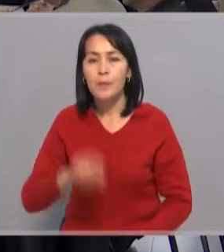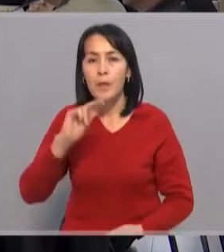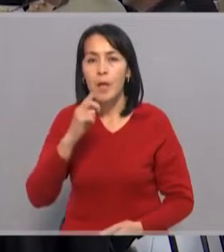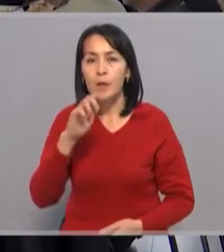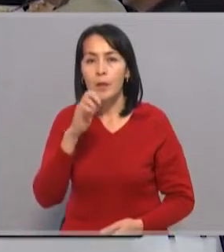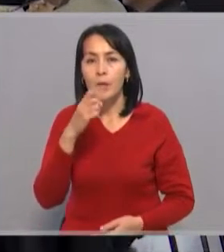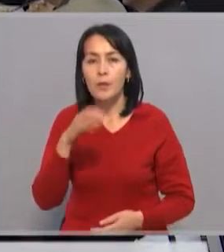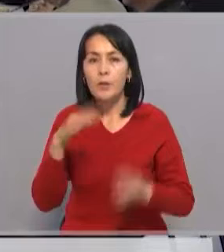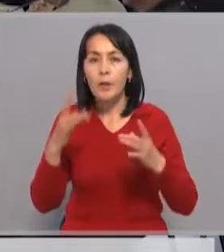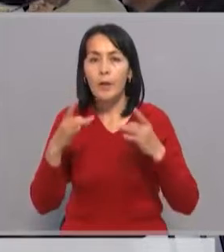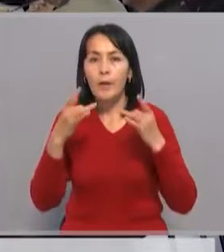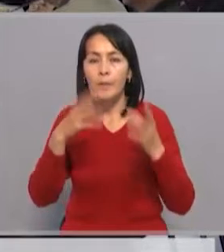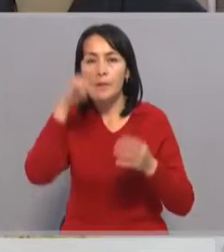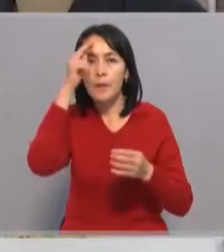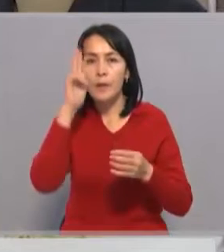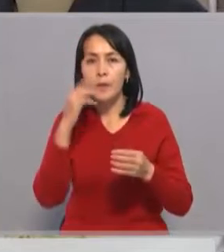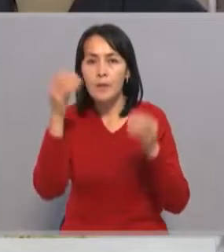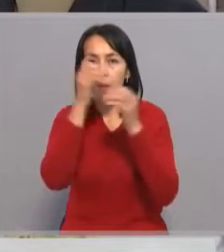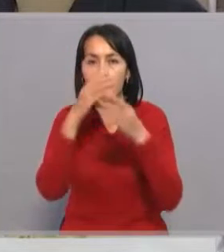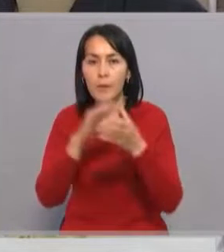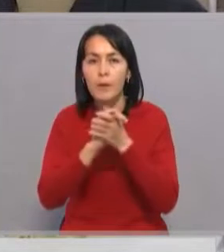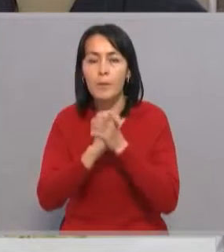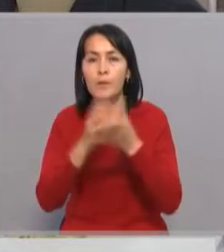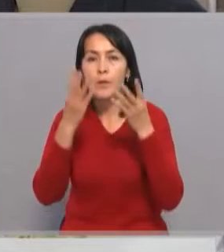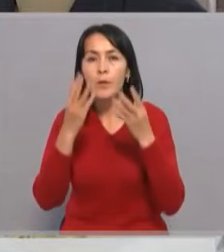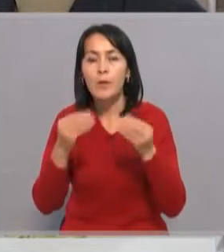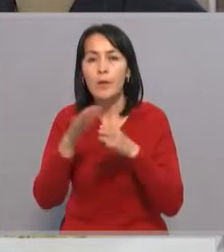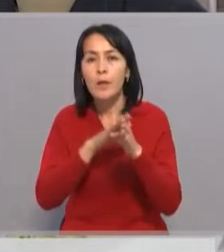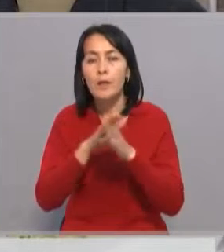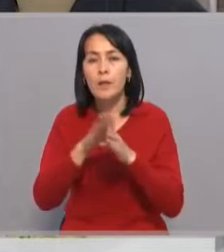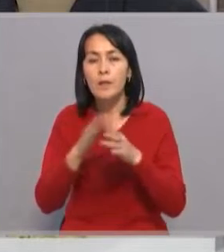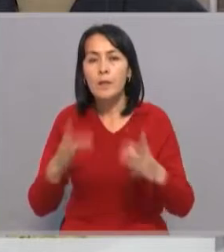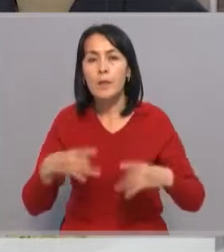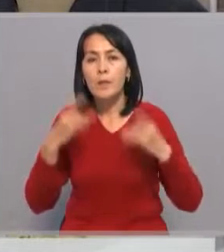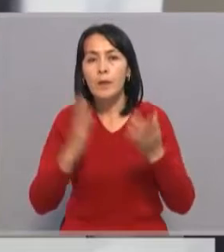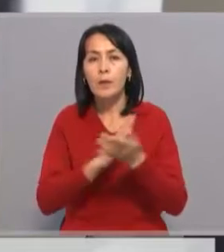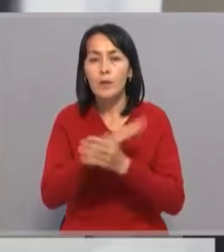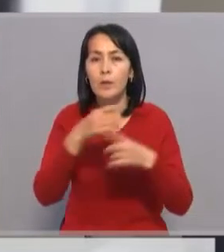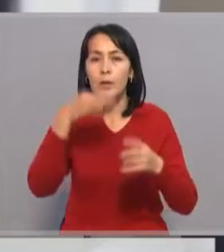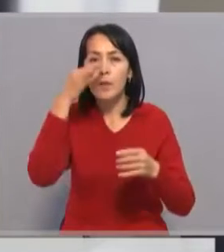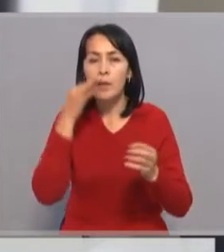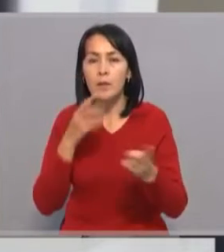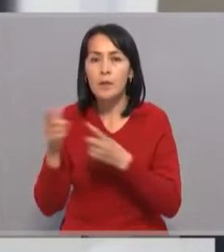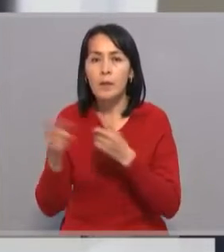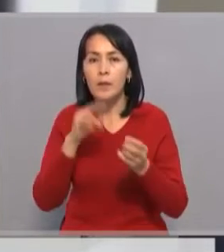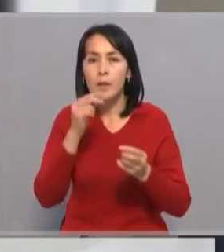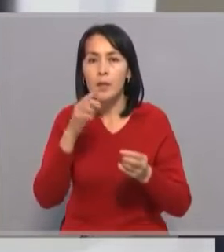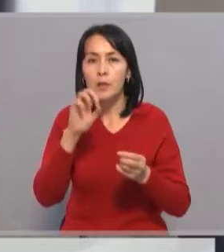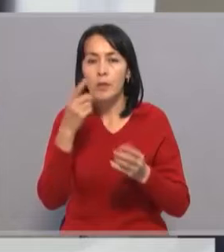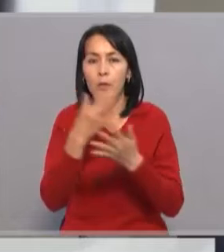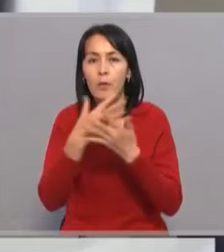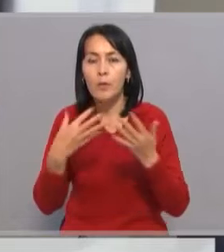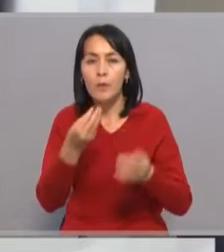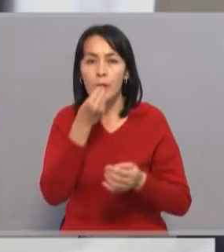Чак-чак байрам татар башқұрт этномәдени бірлестігінің күніне арналған жиын. Мерекеде қонақтар түрлі әдістермен әзірленген чак-чак өнімдерінен